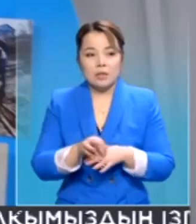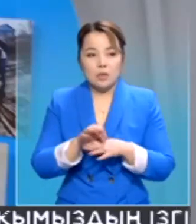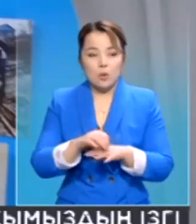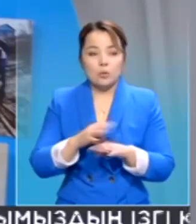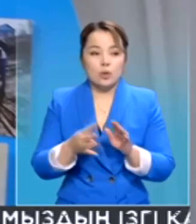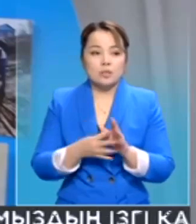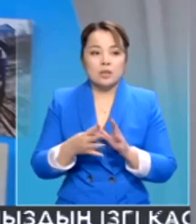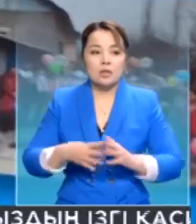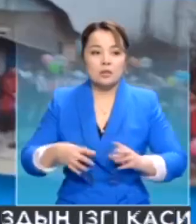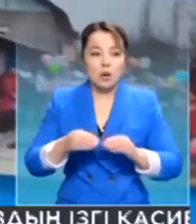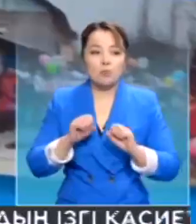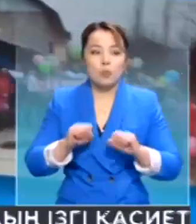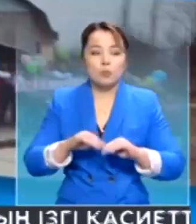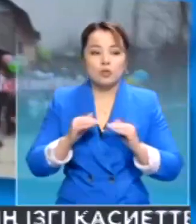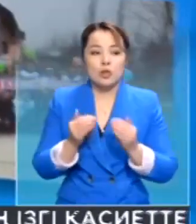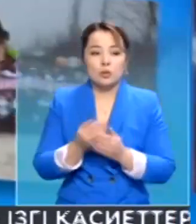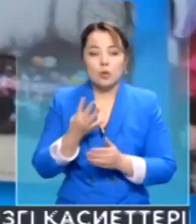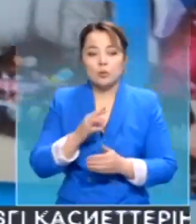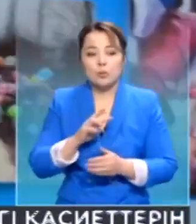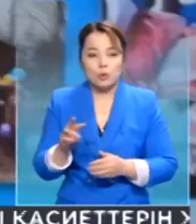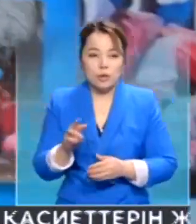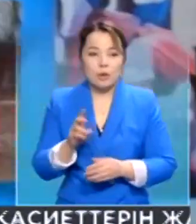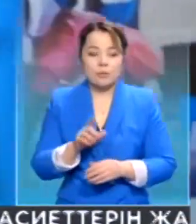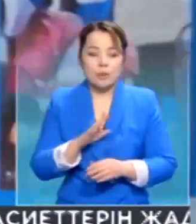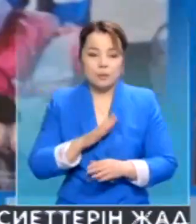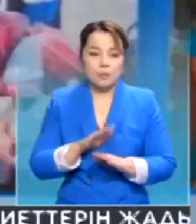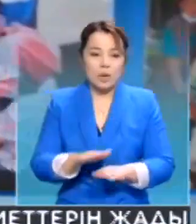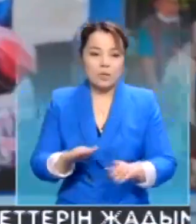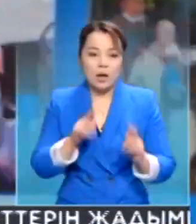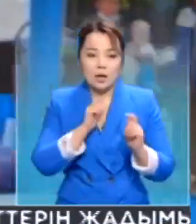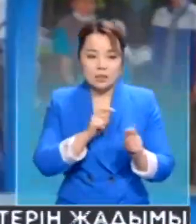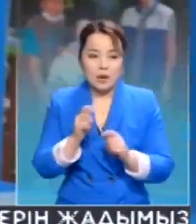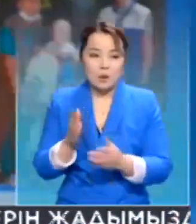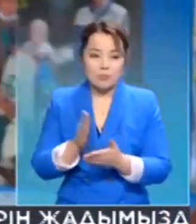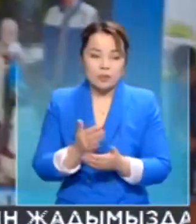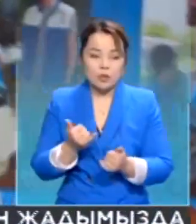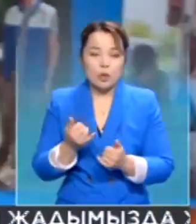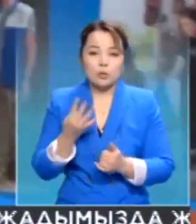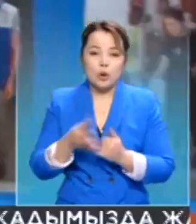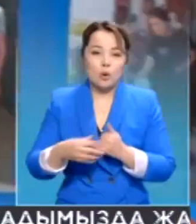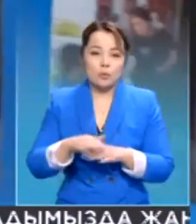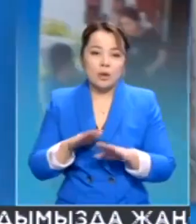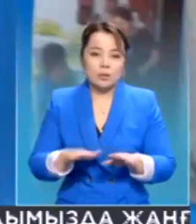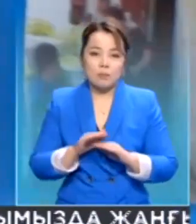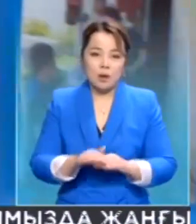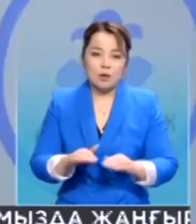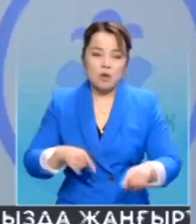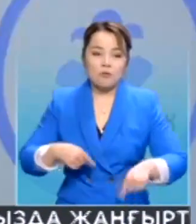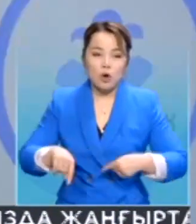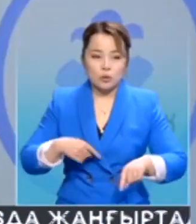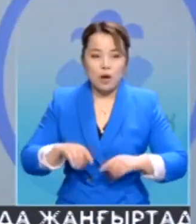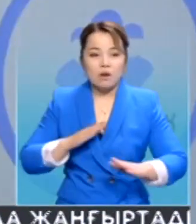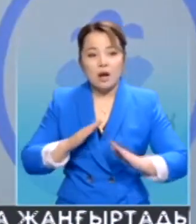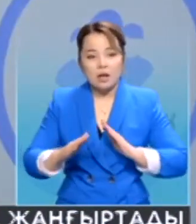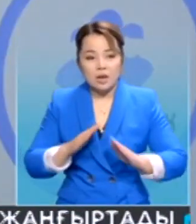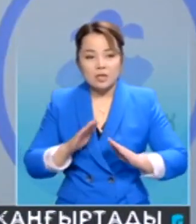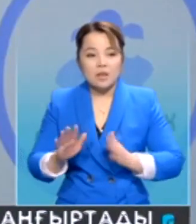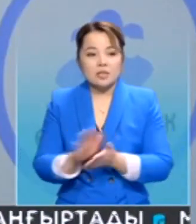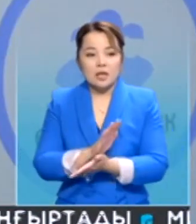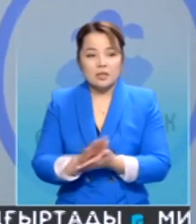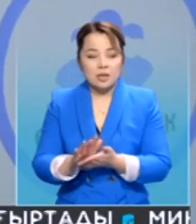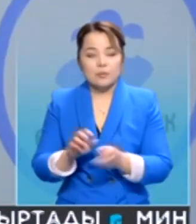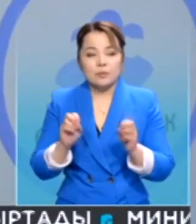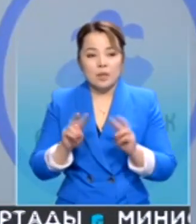сыйлаған, мүмкіндігі шектеулі 4 мыңнан астам балаға сый беріп қуантқан қаланың 4 аумағында балалар футбол, каратэ мен тегін